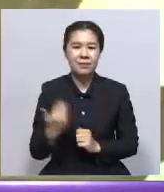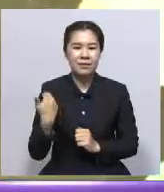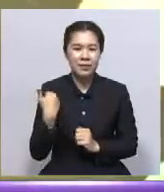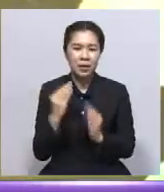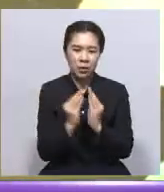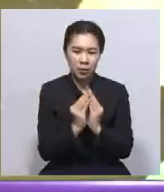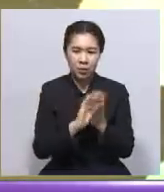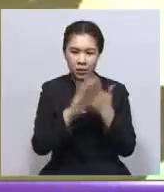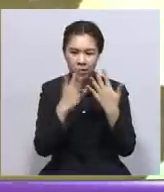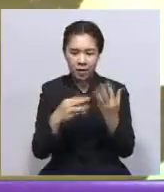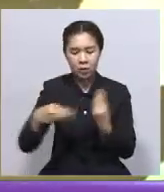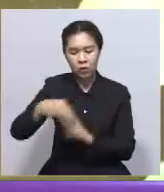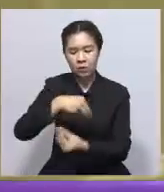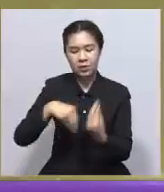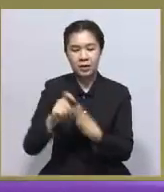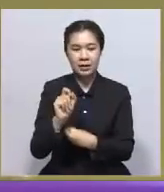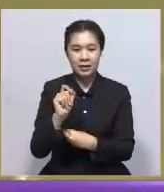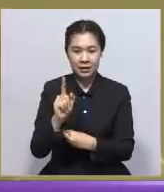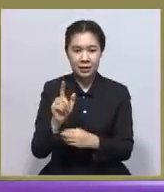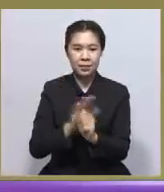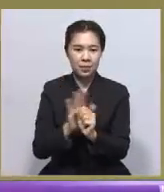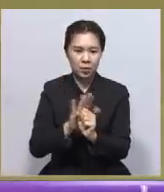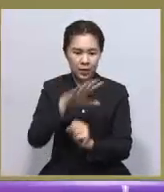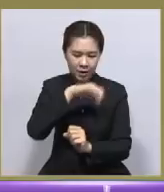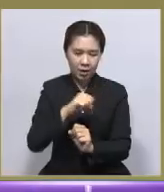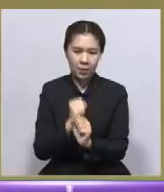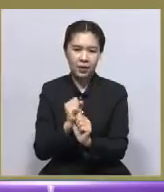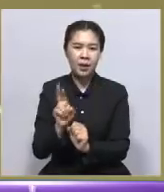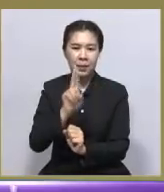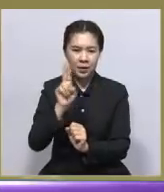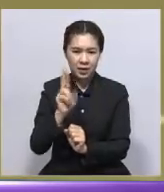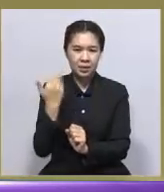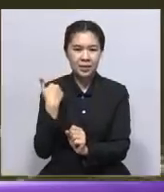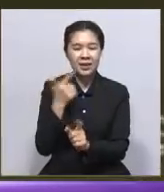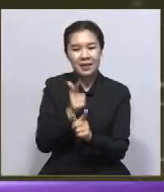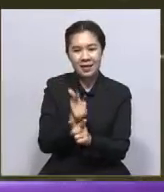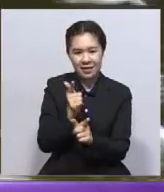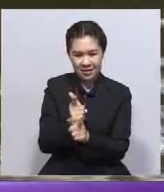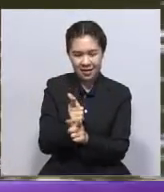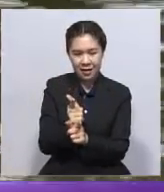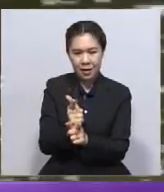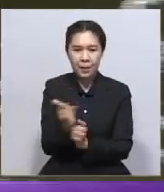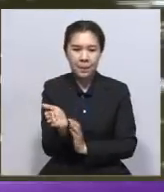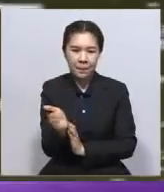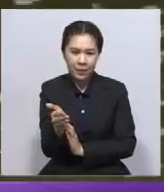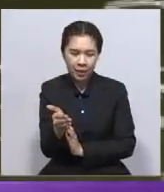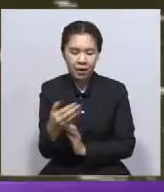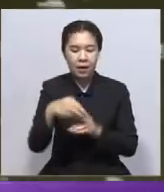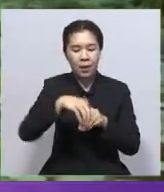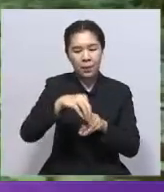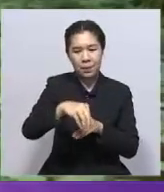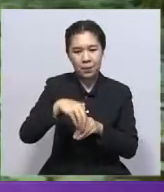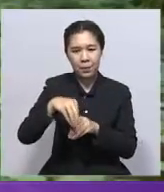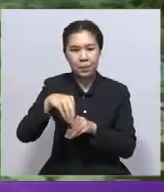ได้มีการนำปรัชญาเศรษฐกิจพอเพียงมาปรับใช้โดยการเลี้ยงปลาในบ่อบัวการปลูกพืชล้มลุก